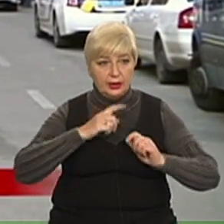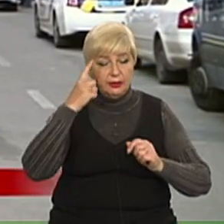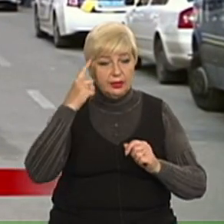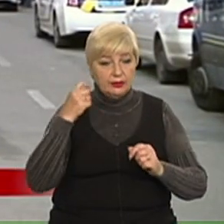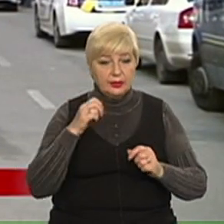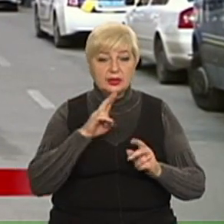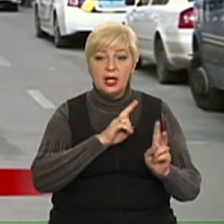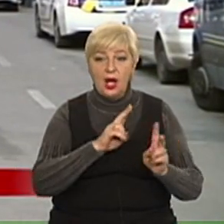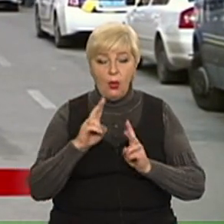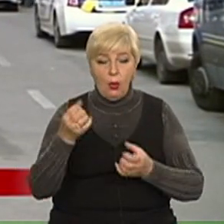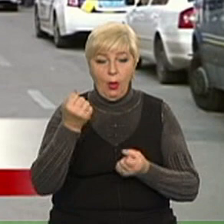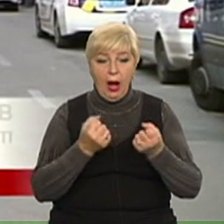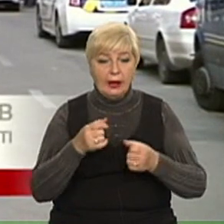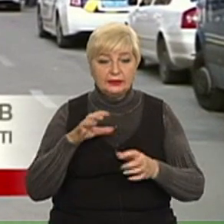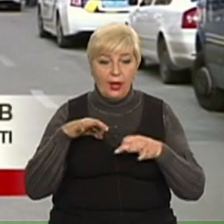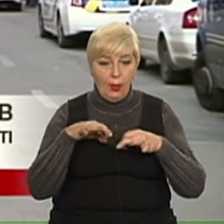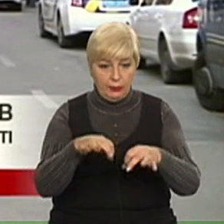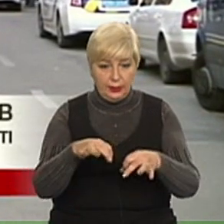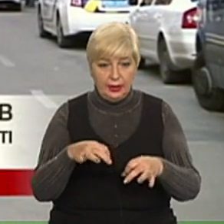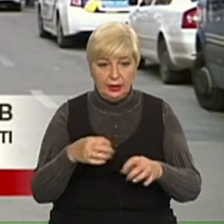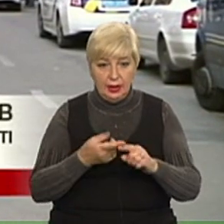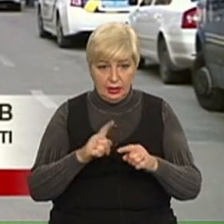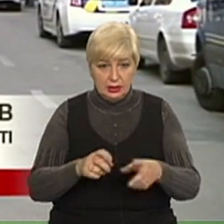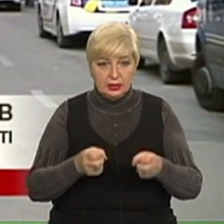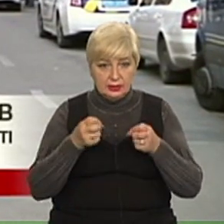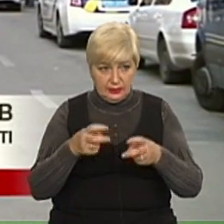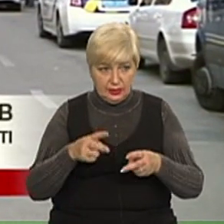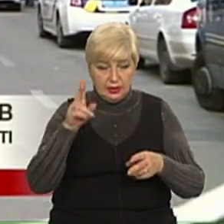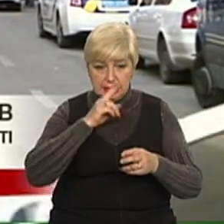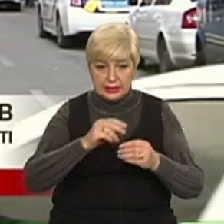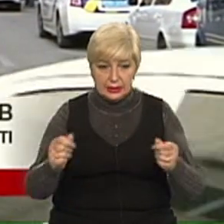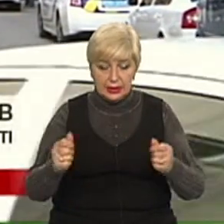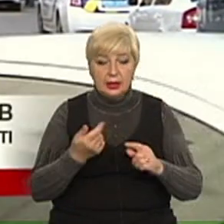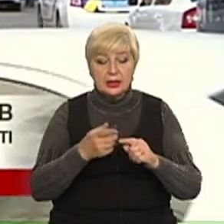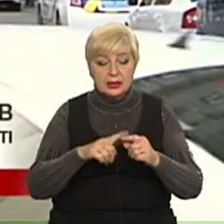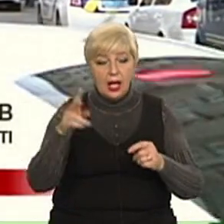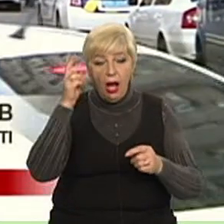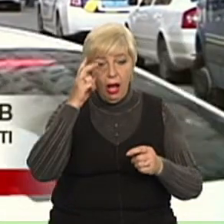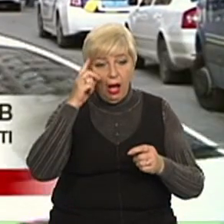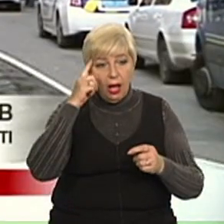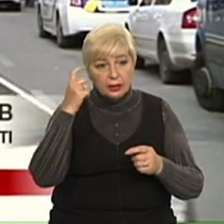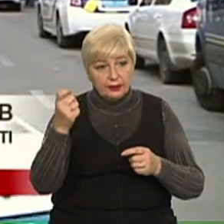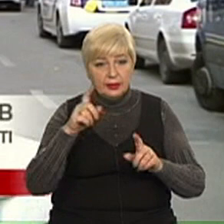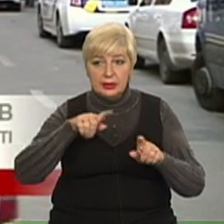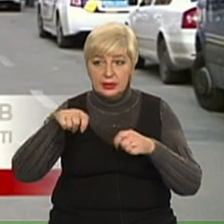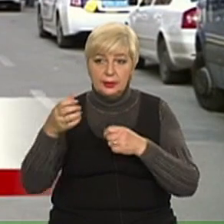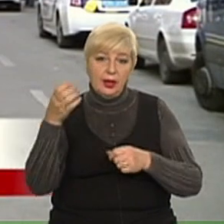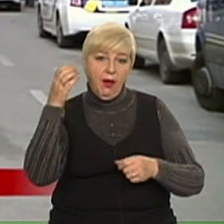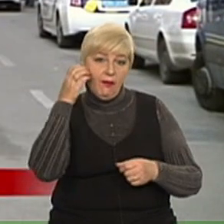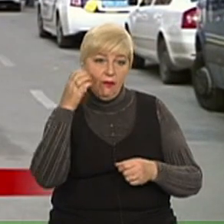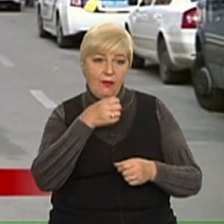інформацію про те, на якому автомобілі ці ймовірні злочинці зникли. Ця інформація була передана в радіоефір,